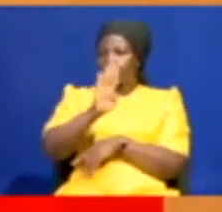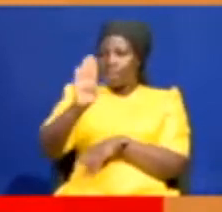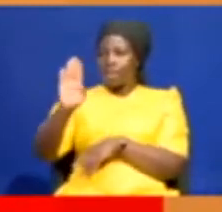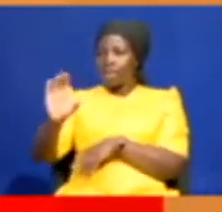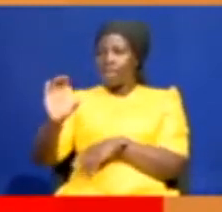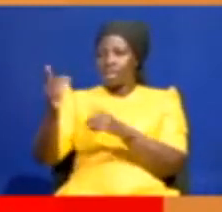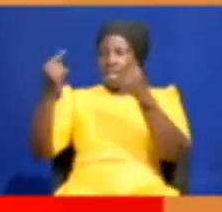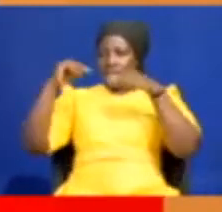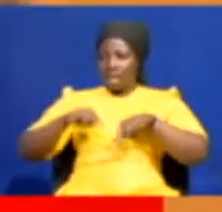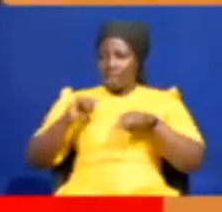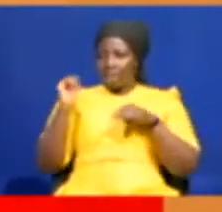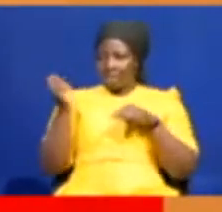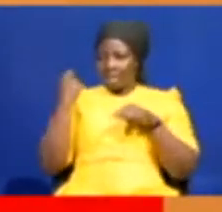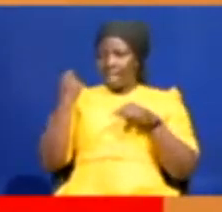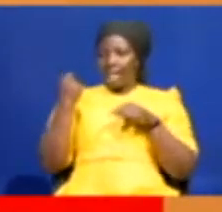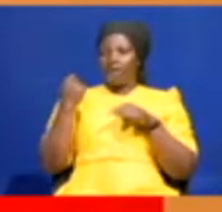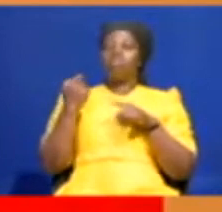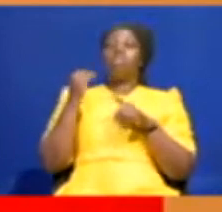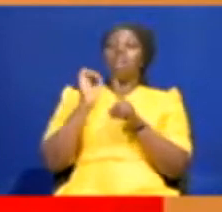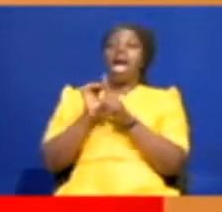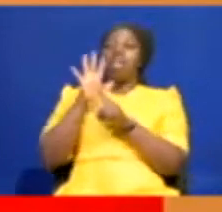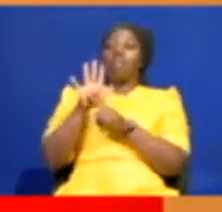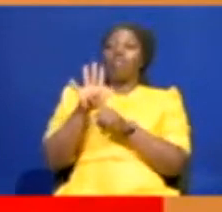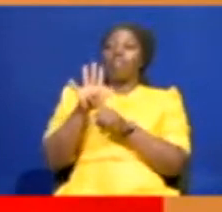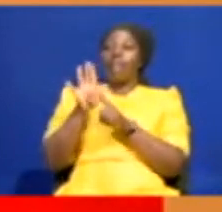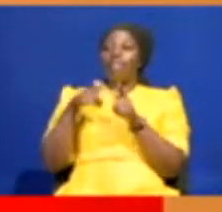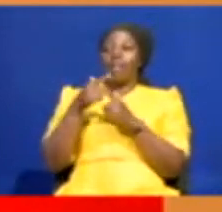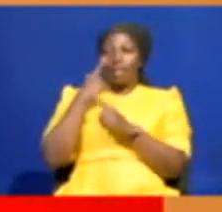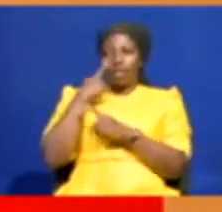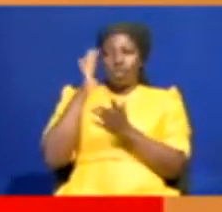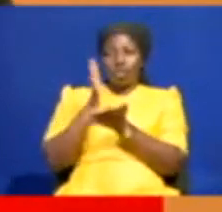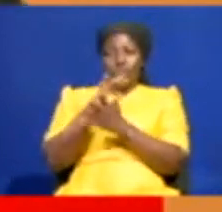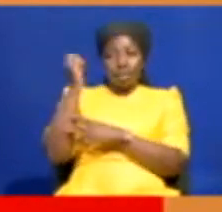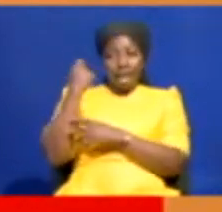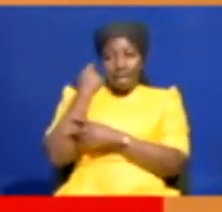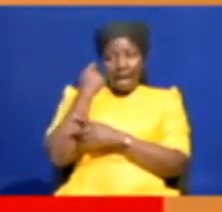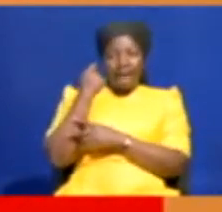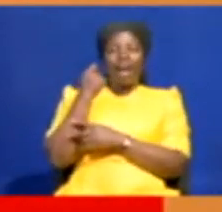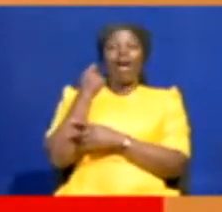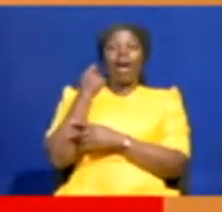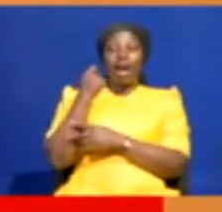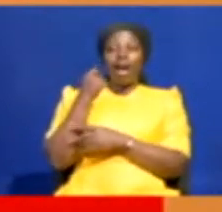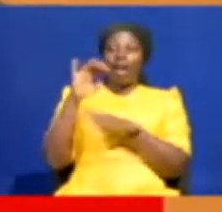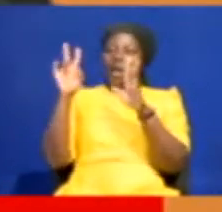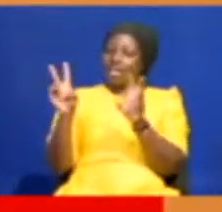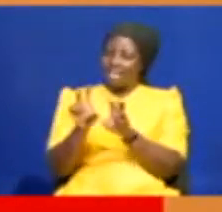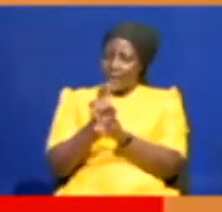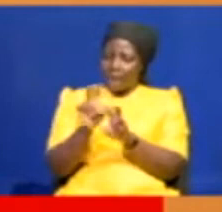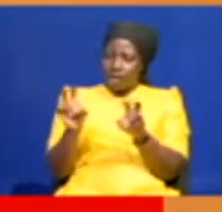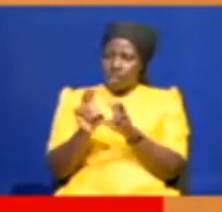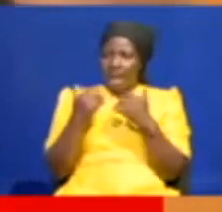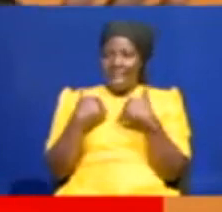na tukafanya exposé, na tukaona kweli hapa Kenya magari hayaendi inspection. Gari lilipelekwa pale na